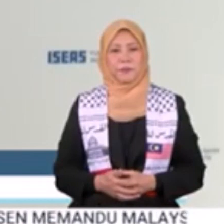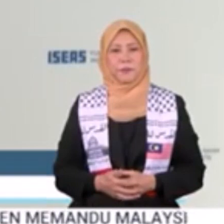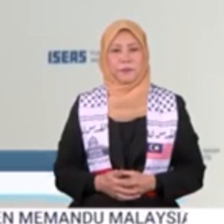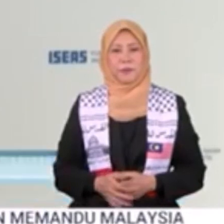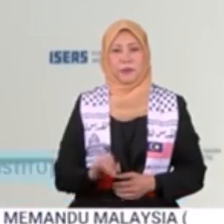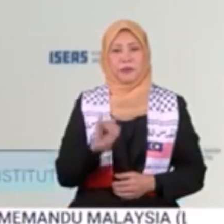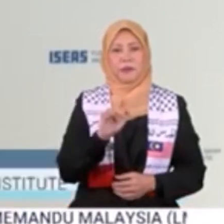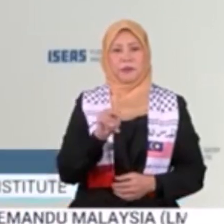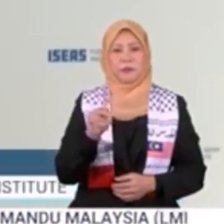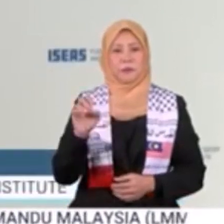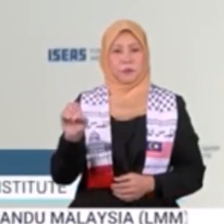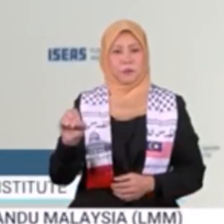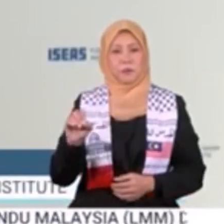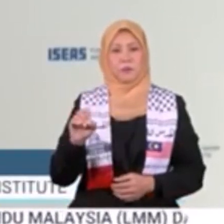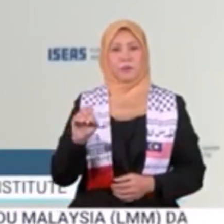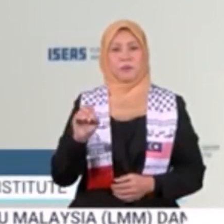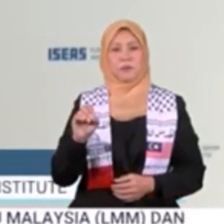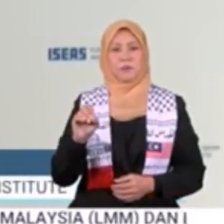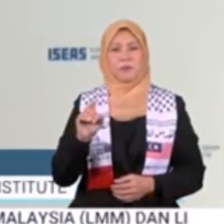ICAO sudah ada